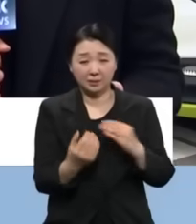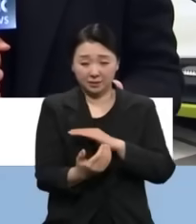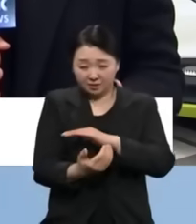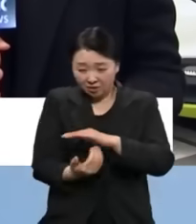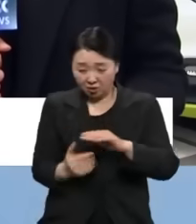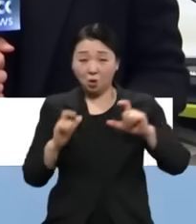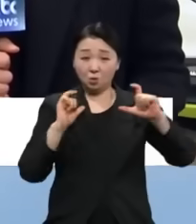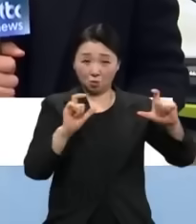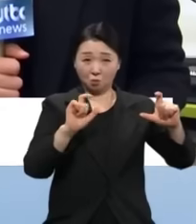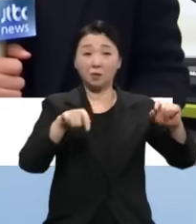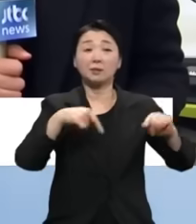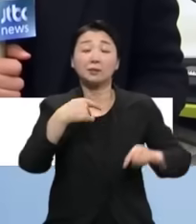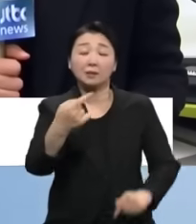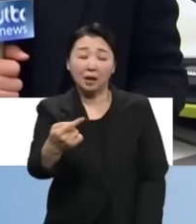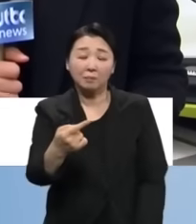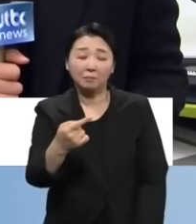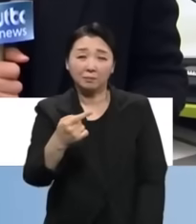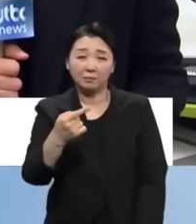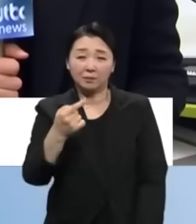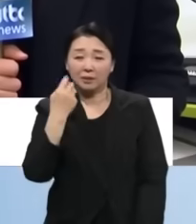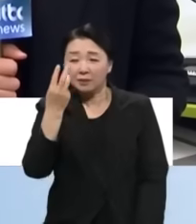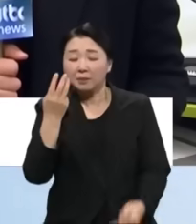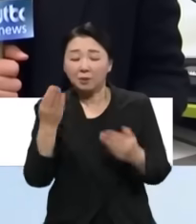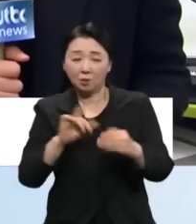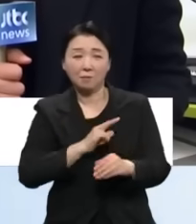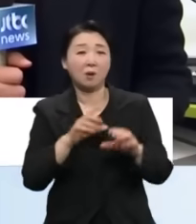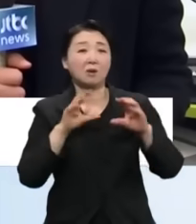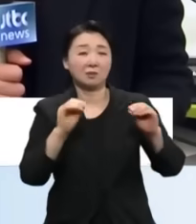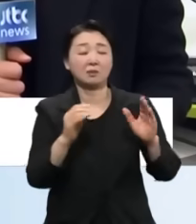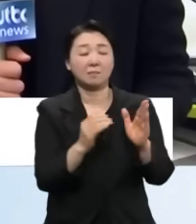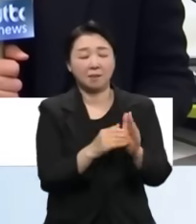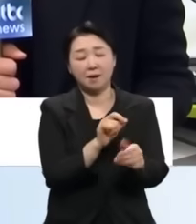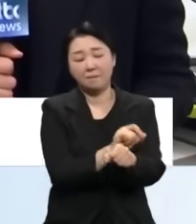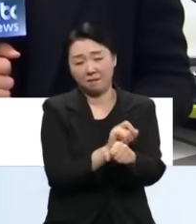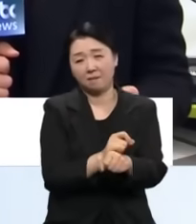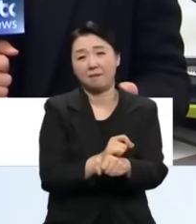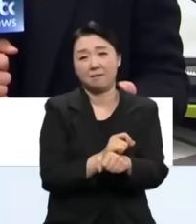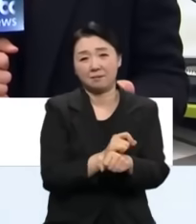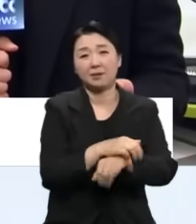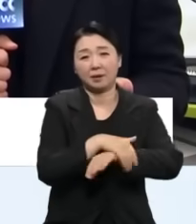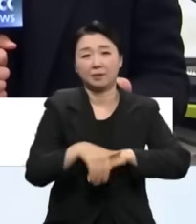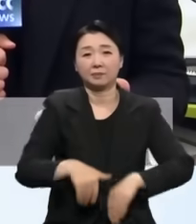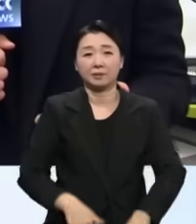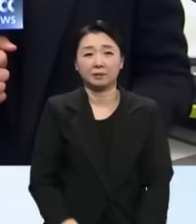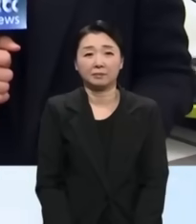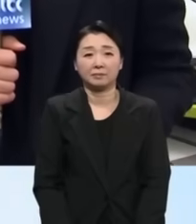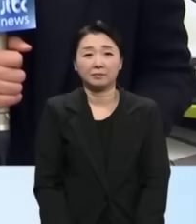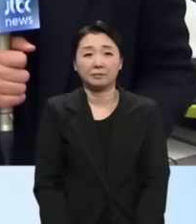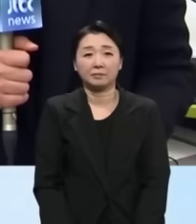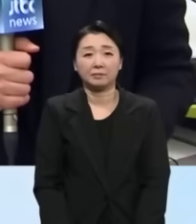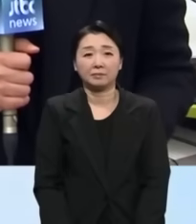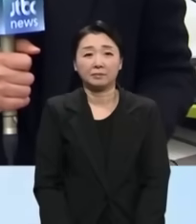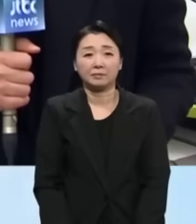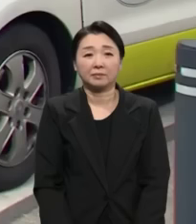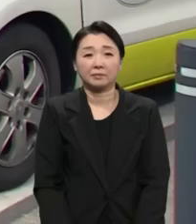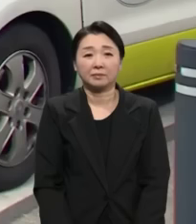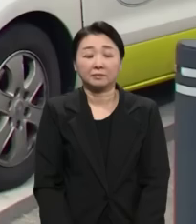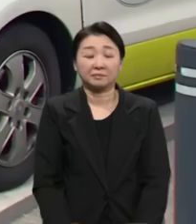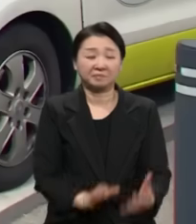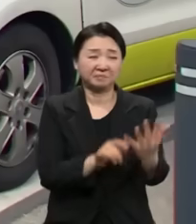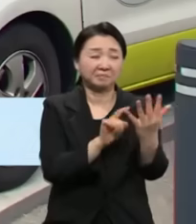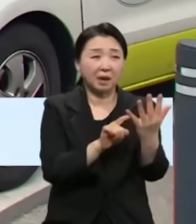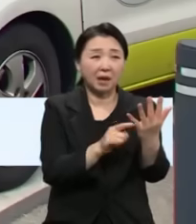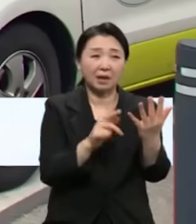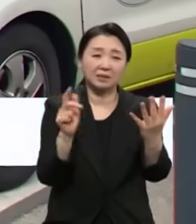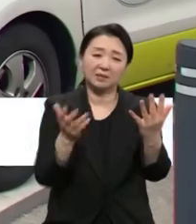통보에 거쳐서 최소 3개월 면허 정지와 같은 행정 처분에 들어간다는 방침인 건데요. 다만 대상이 수천